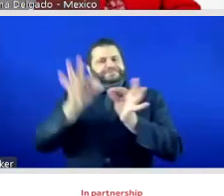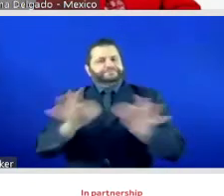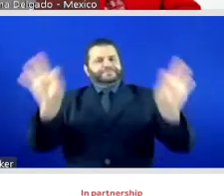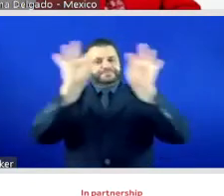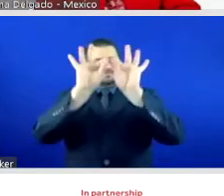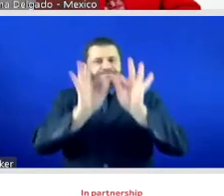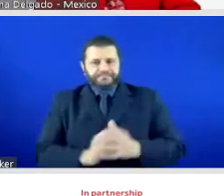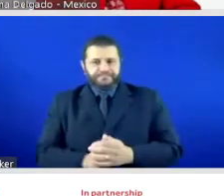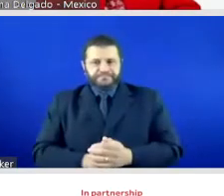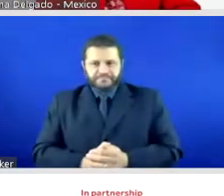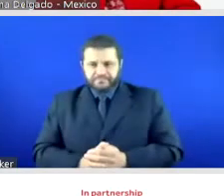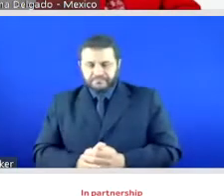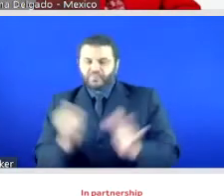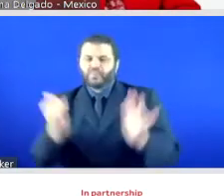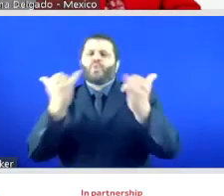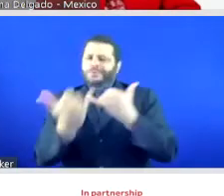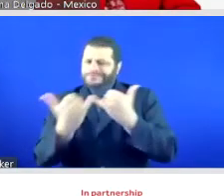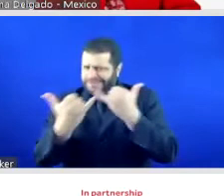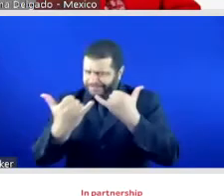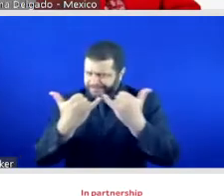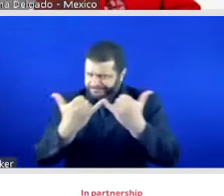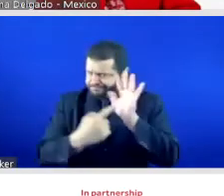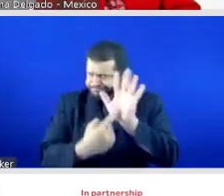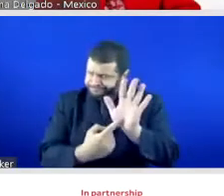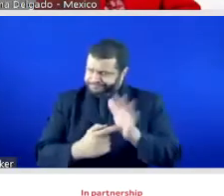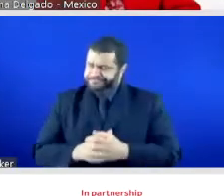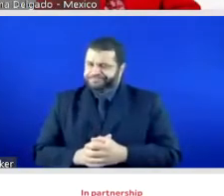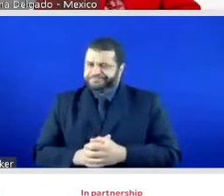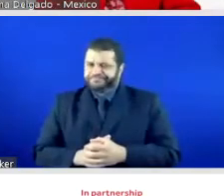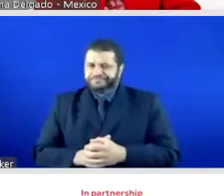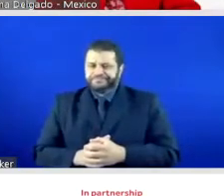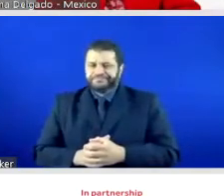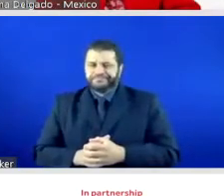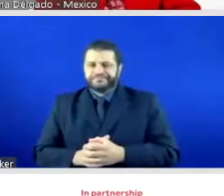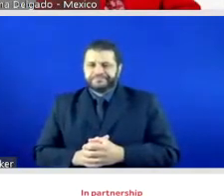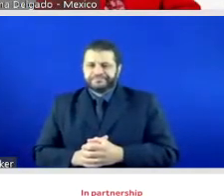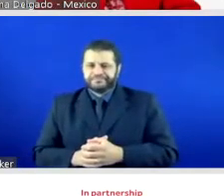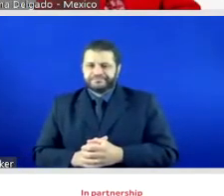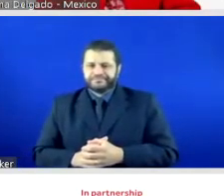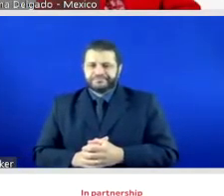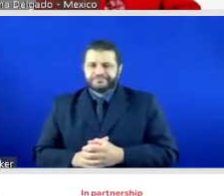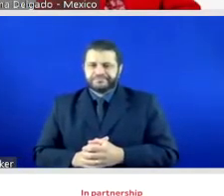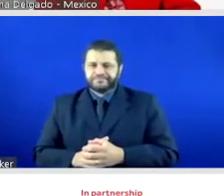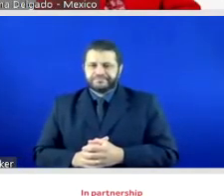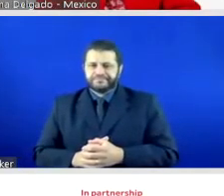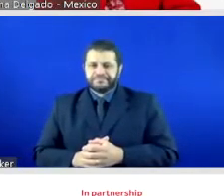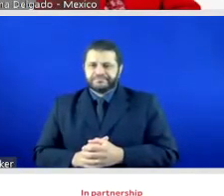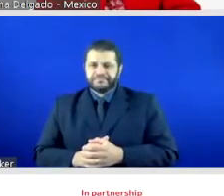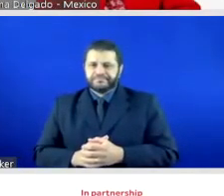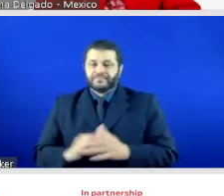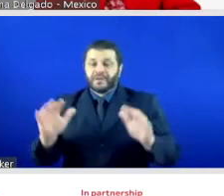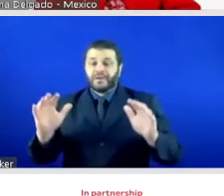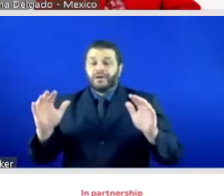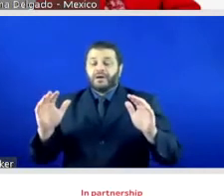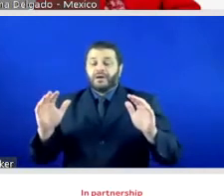on donne une solution sur l'environnement, sur la météorologie, s'il va pleuvoir ou s'il ne va